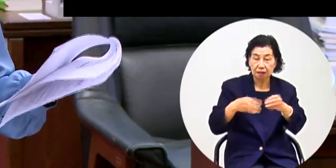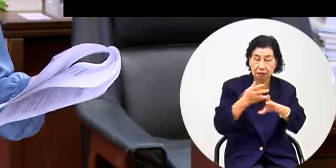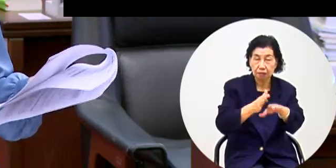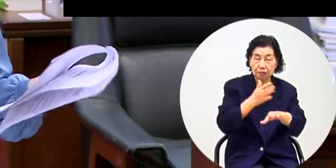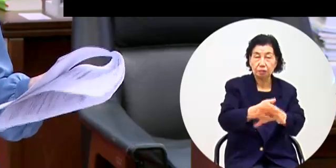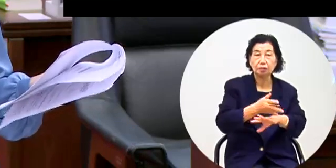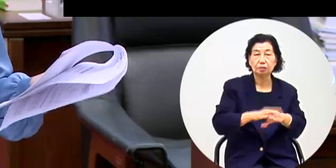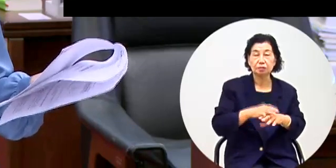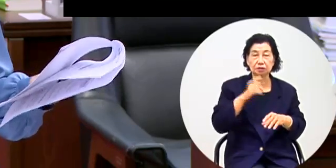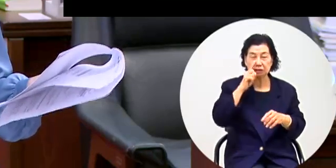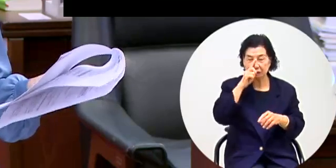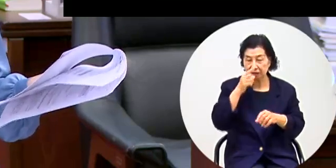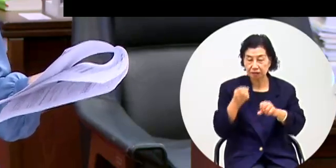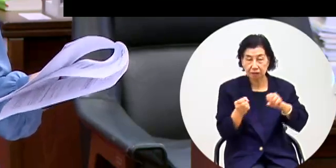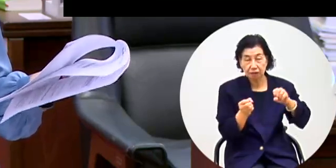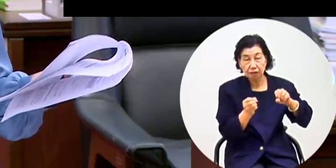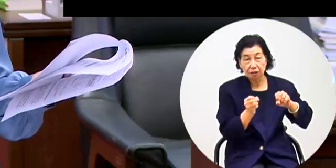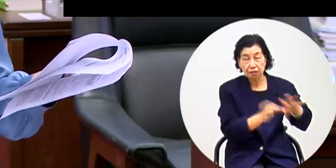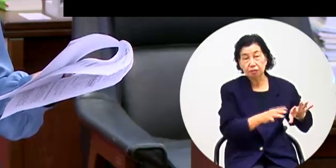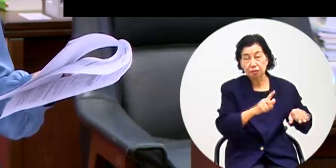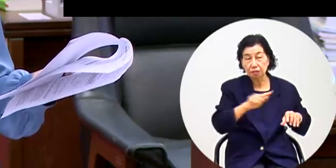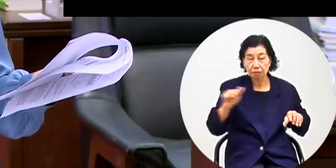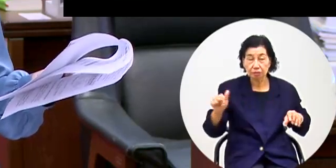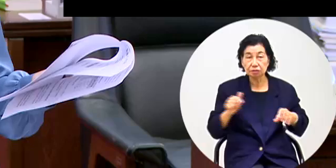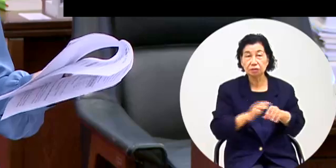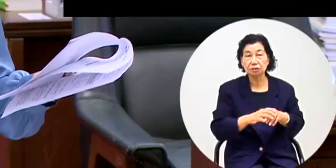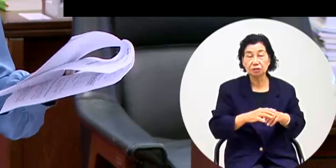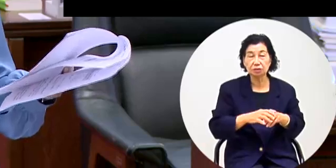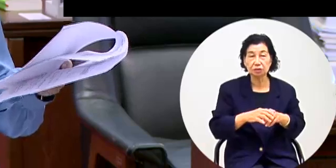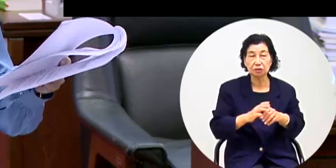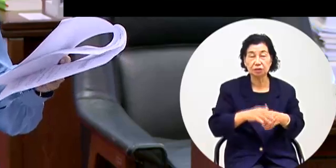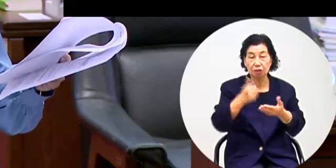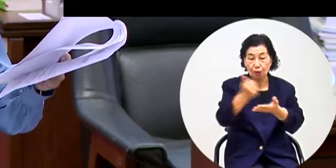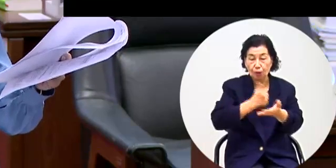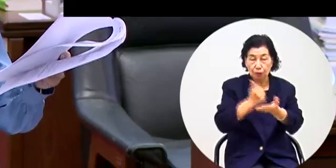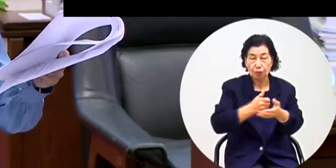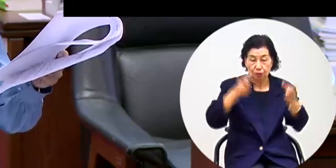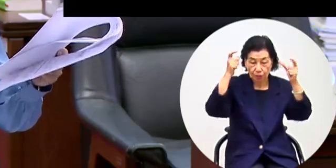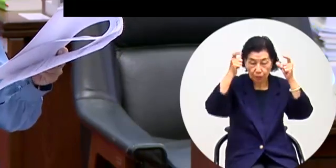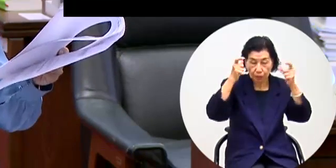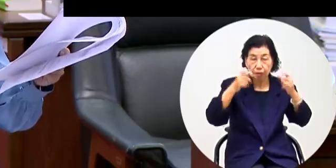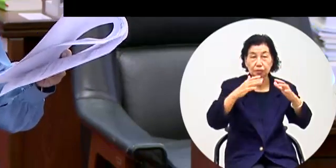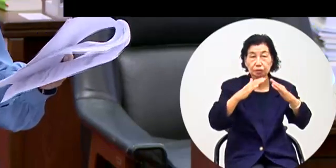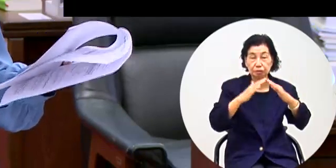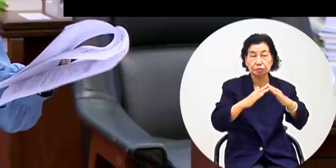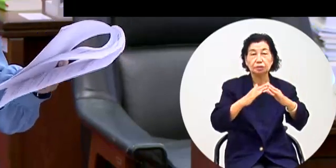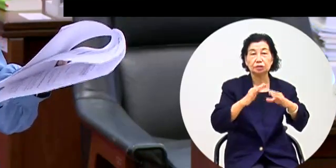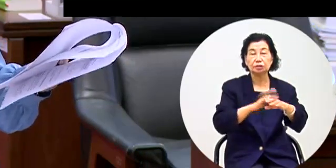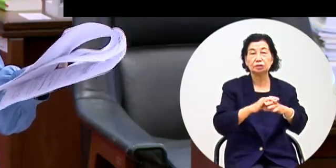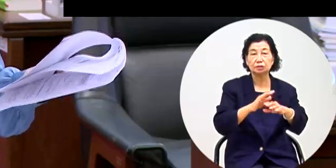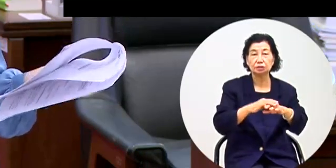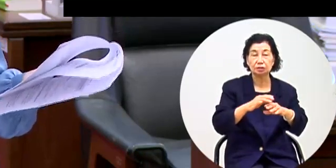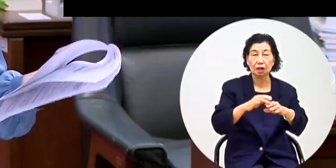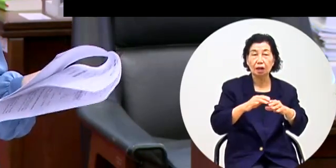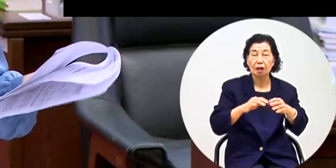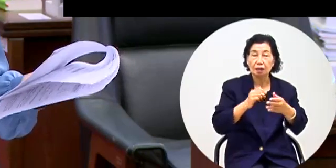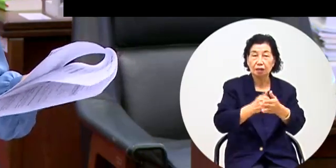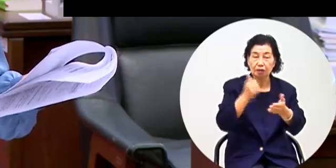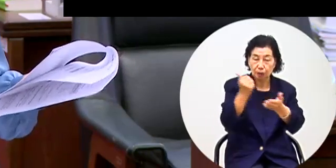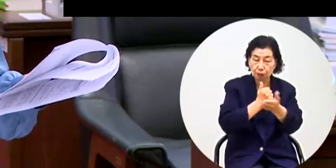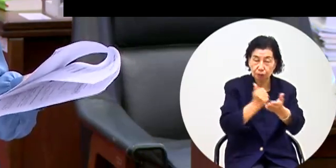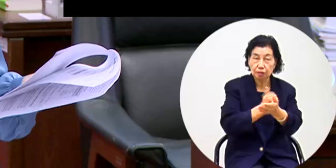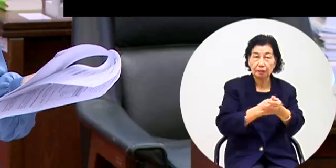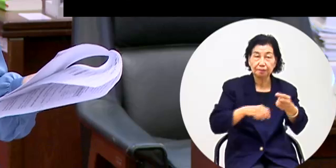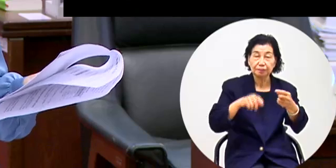一个比例。譬如说，你拿一公吨来烧，你可能要，运个 1.6 啦、1.8 啦等不等的比例回去你的县